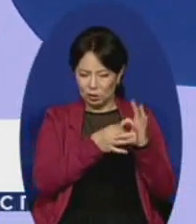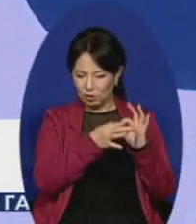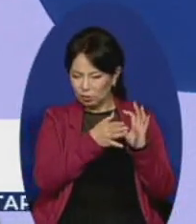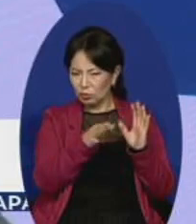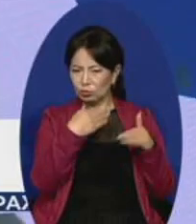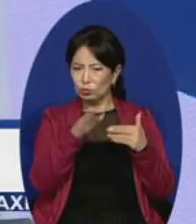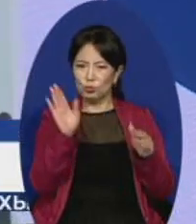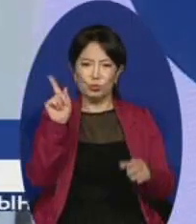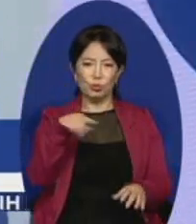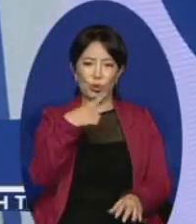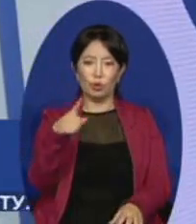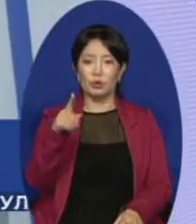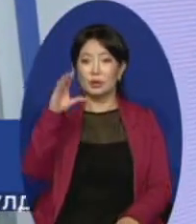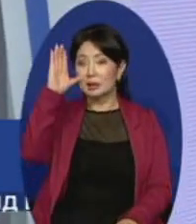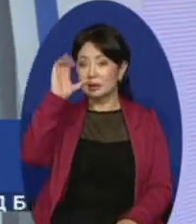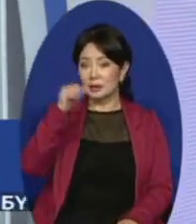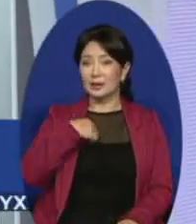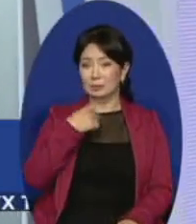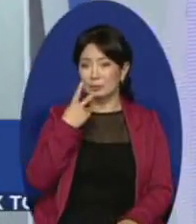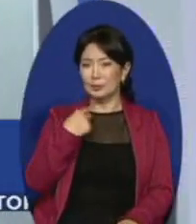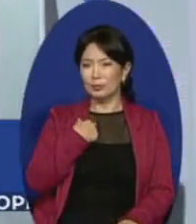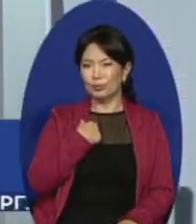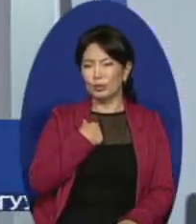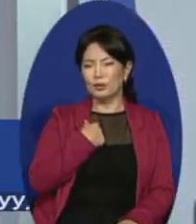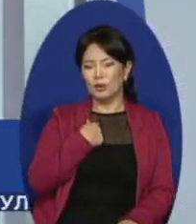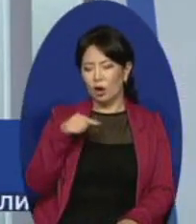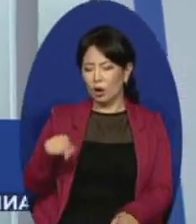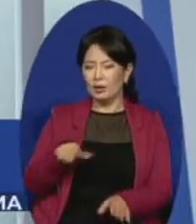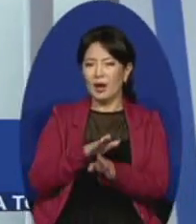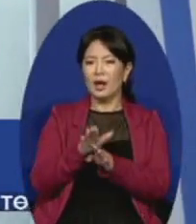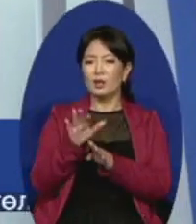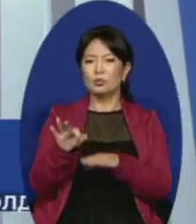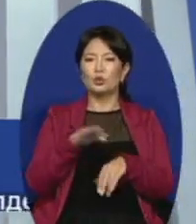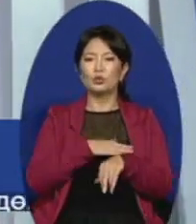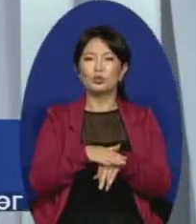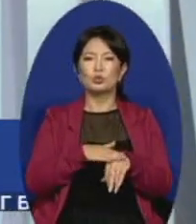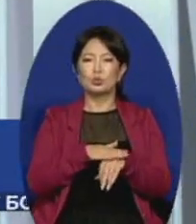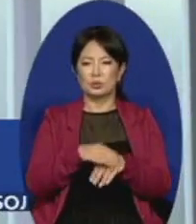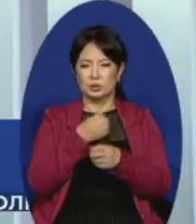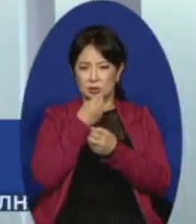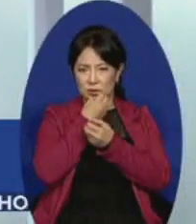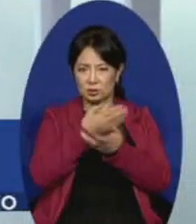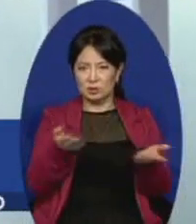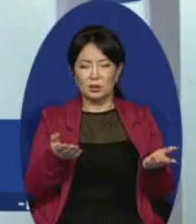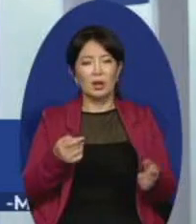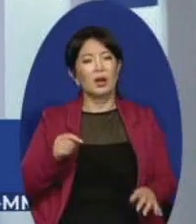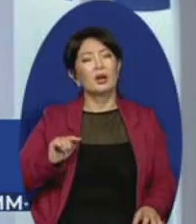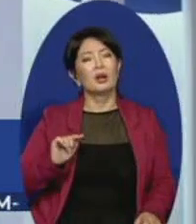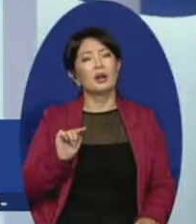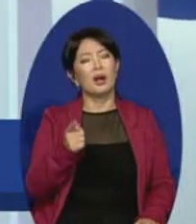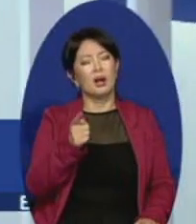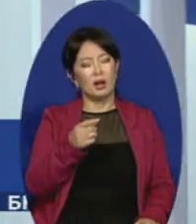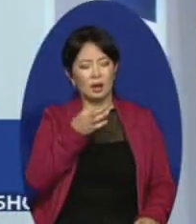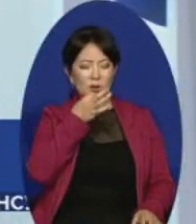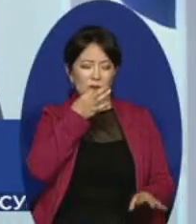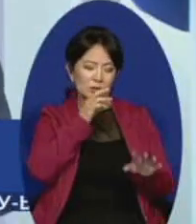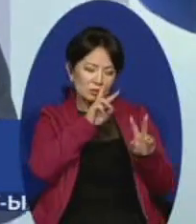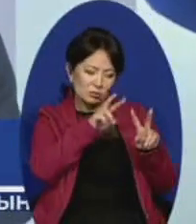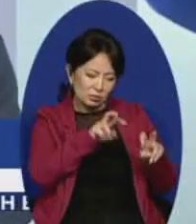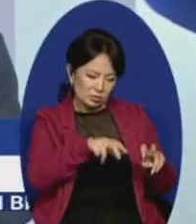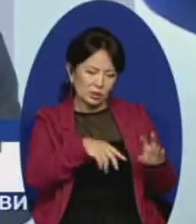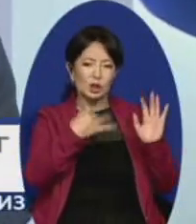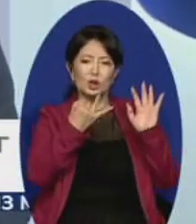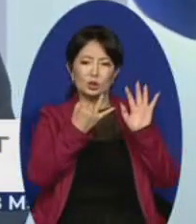нь өгч болохгүй гэж би сайдын хувьд үзэж байна. Тийм учраас өнөөдөр албан ёсоор бас уучлал хүсэж байна. Ягдгүйл одоо ингээд энэ урчилсан байдлаар